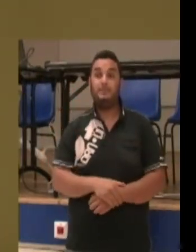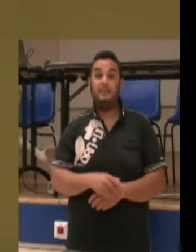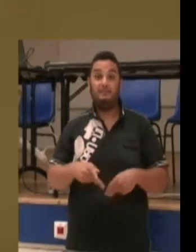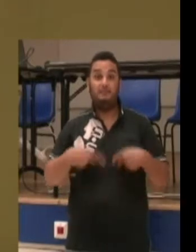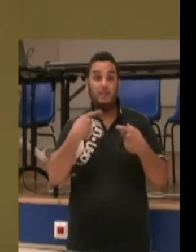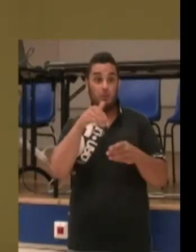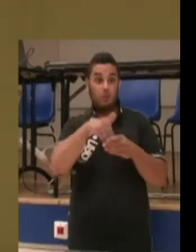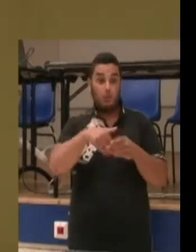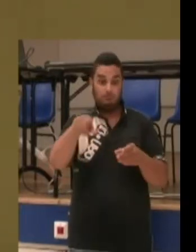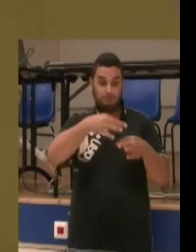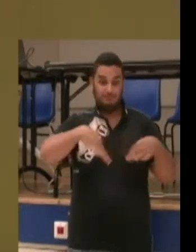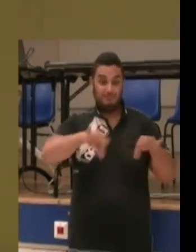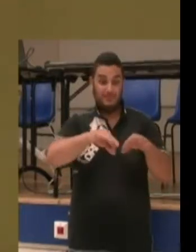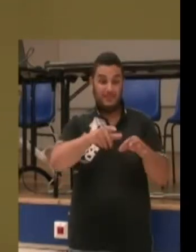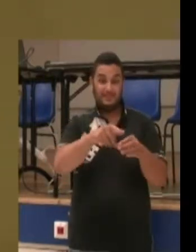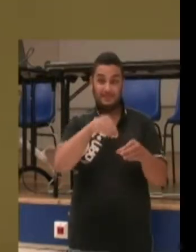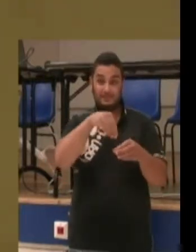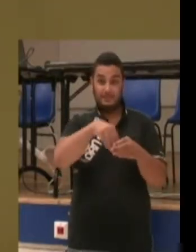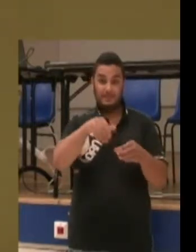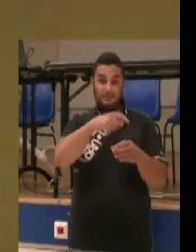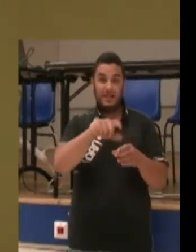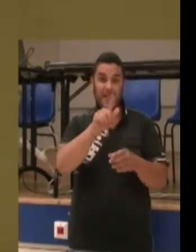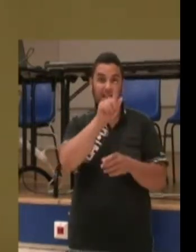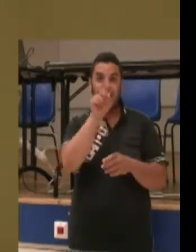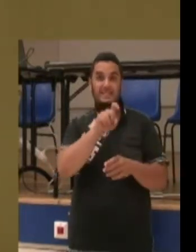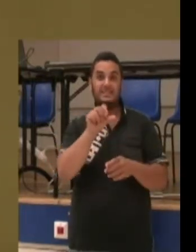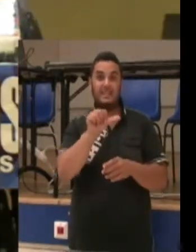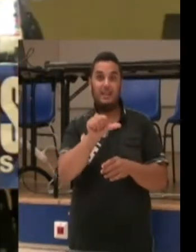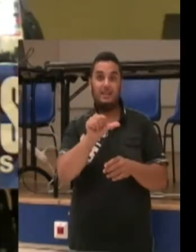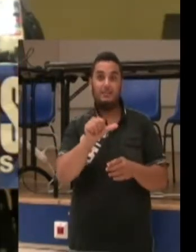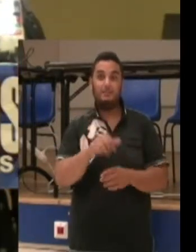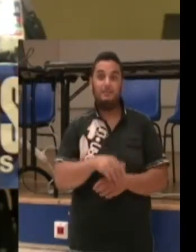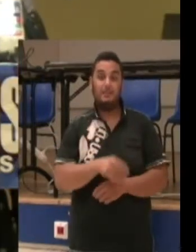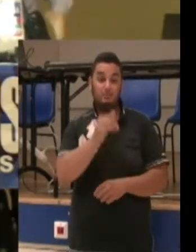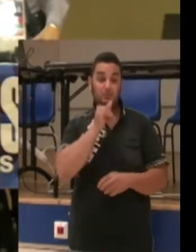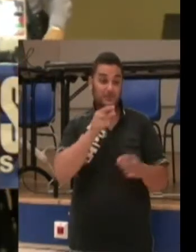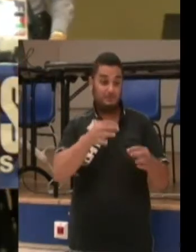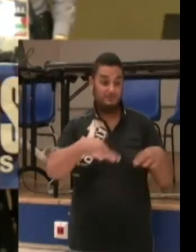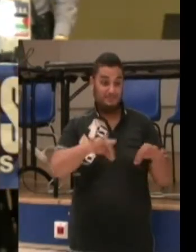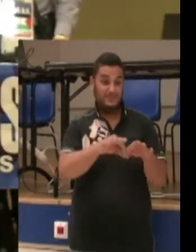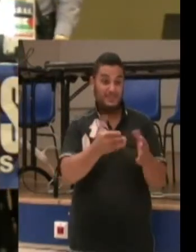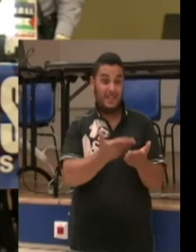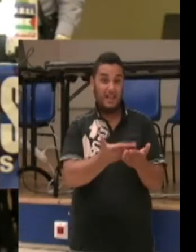vit dans cette bande de Gaza